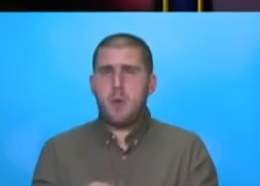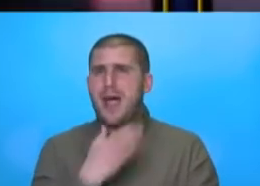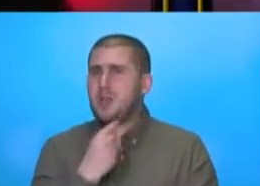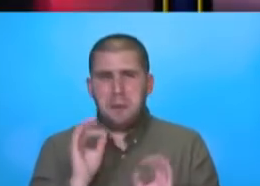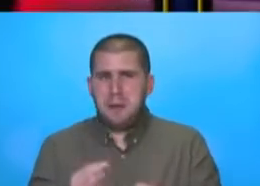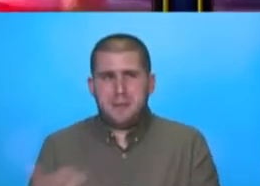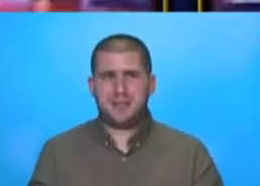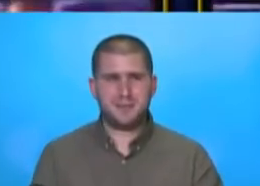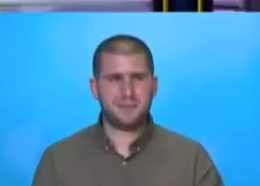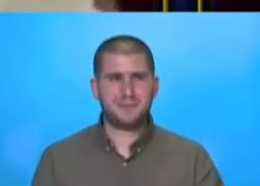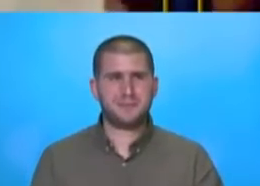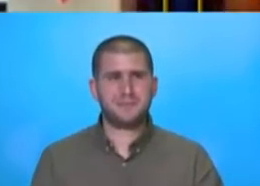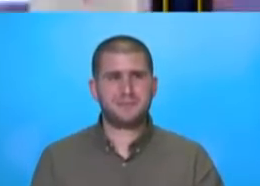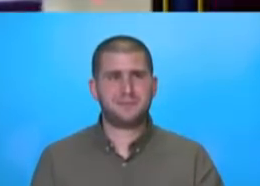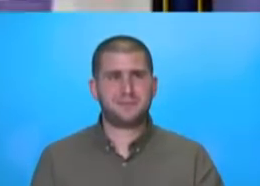הנה,